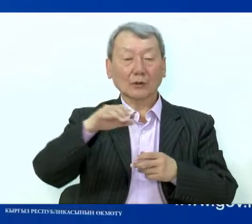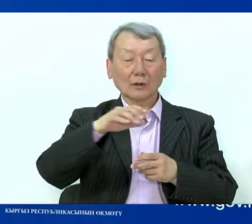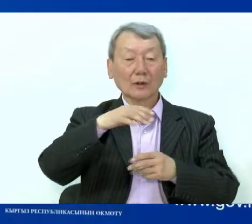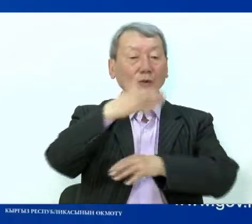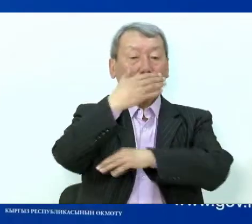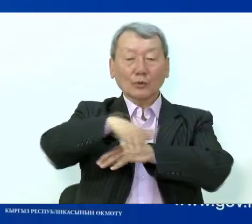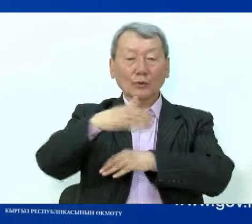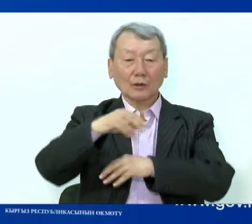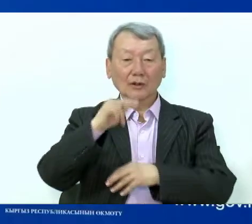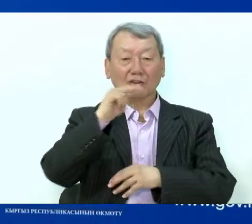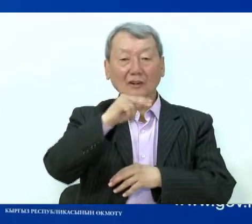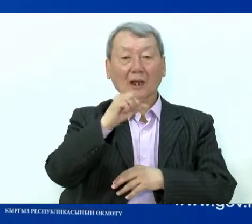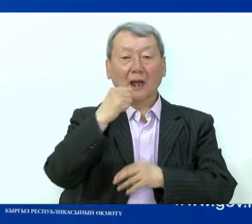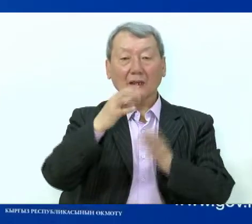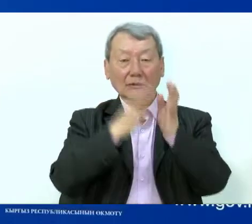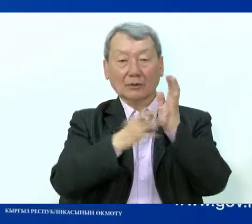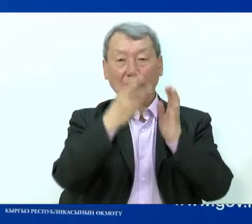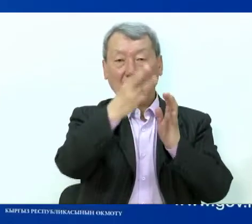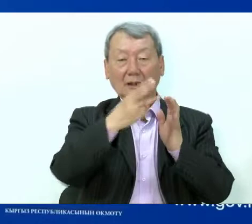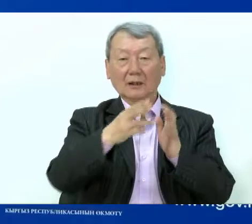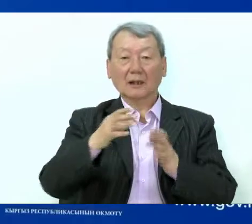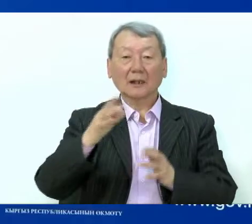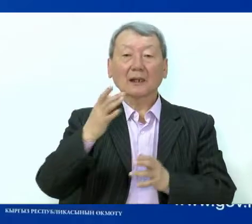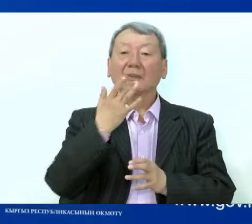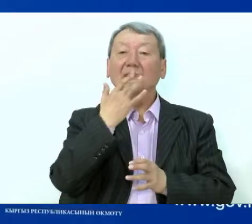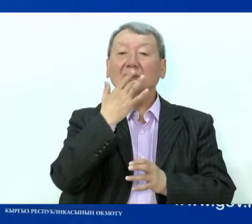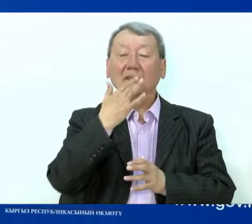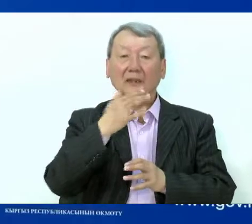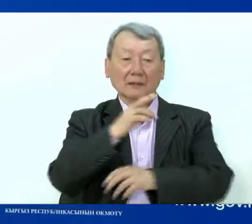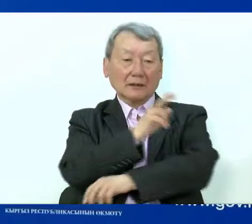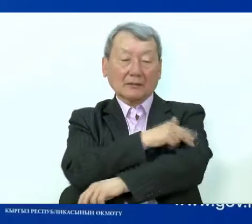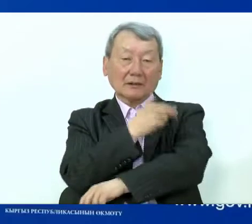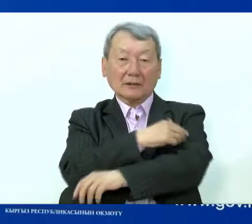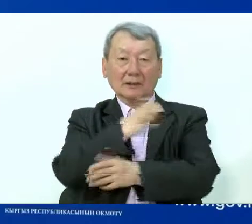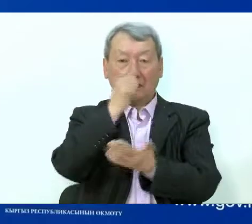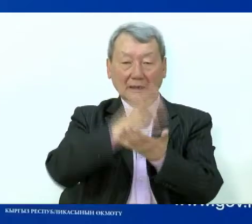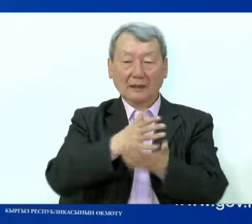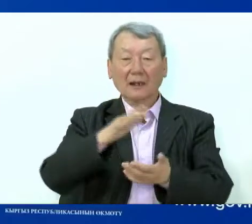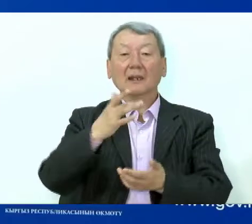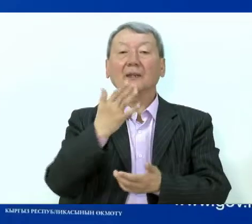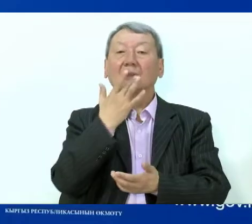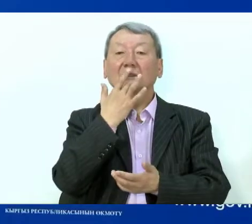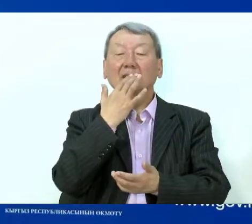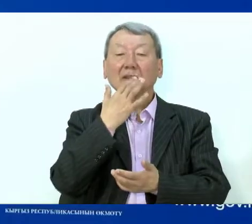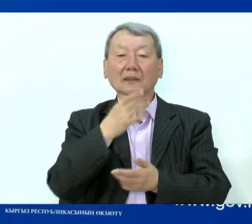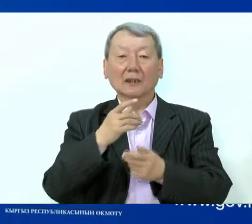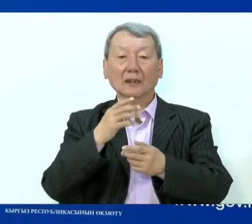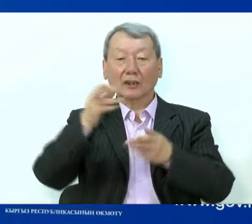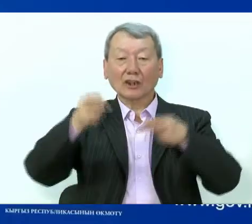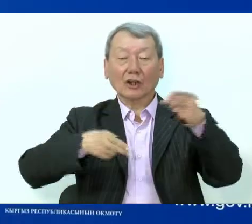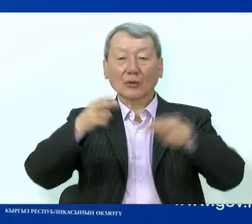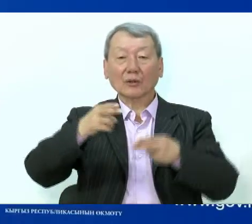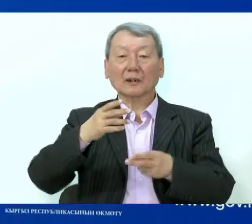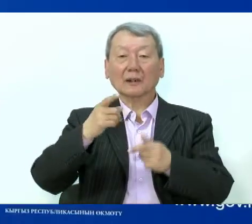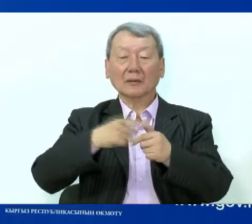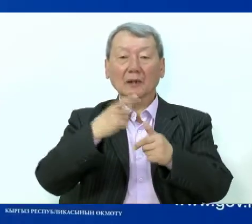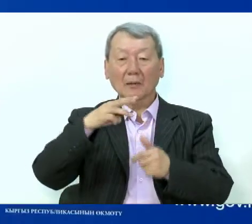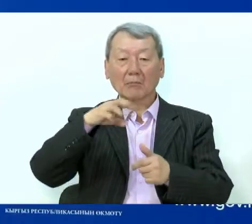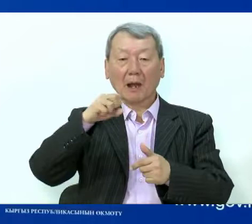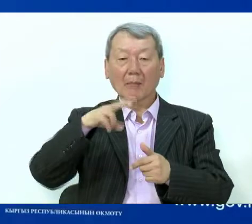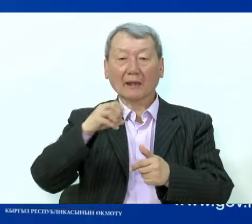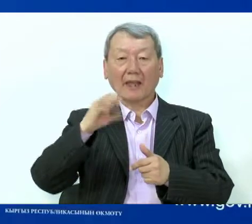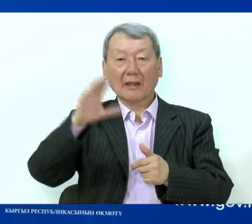по проспекту Чыңгыз Айтматова 93, Национальный онкологический центр, Национальный хирургический центр имени